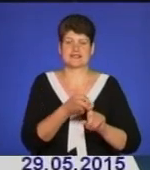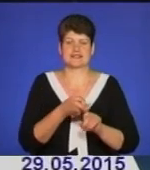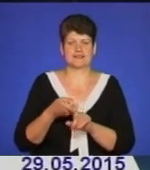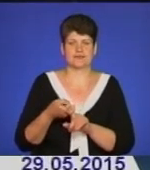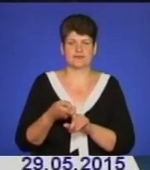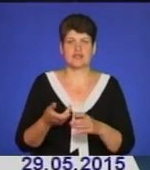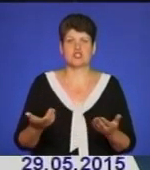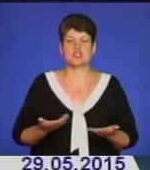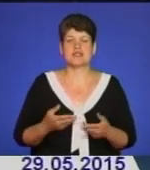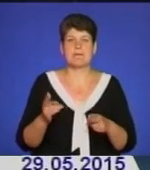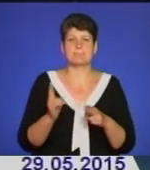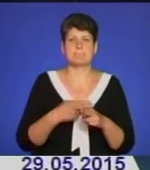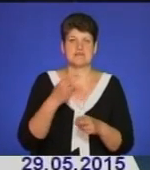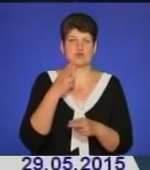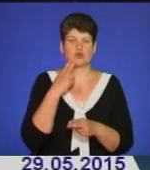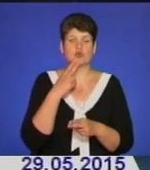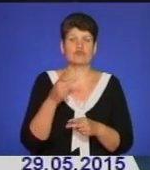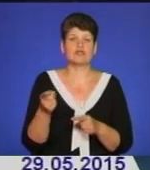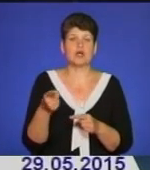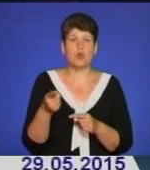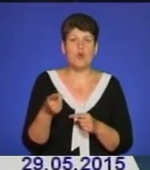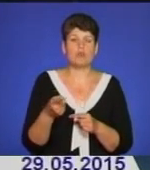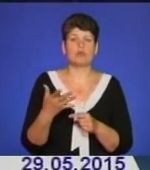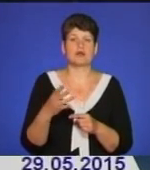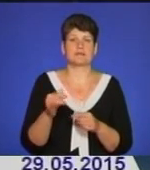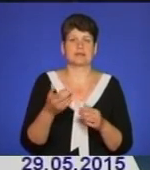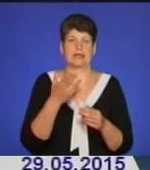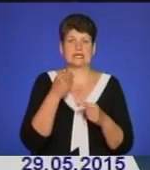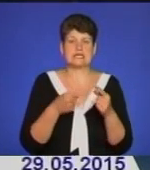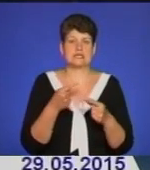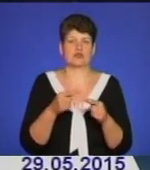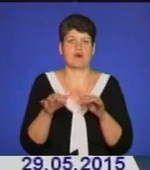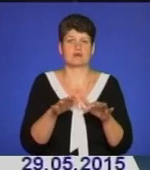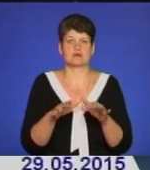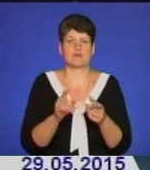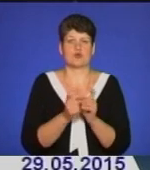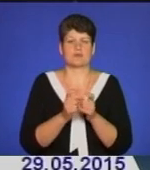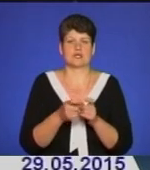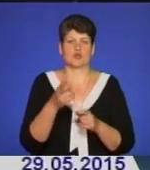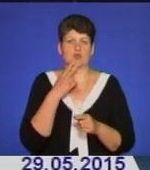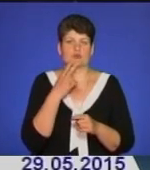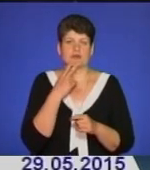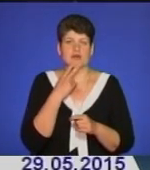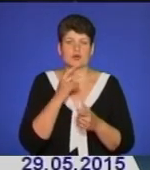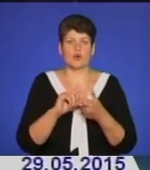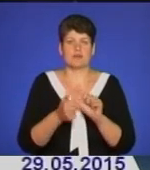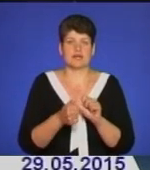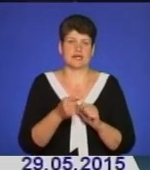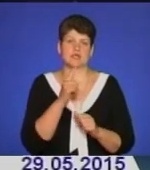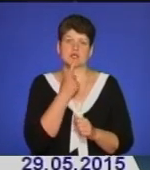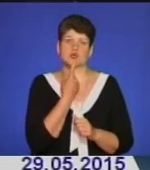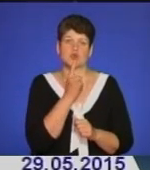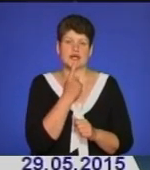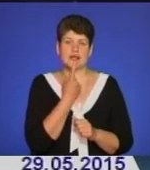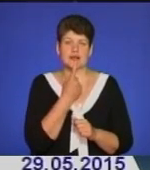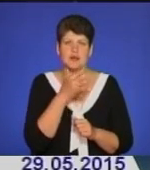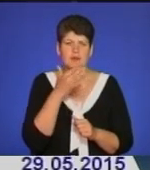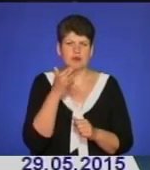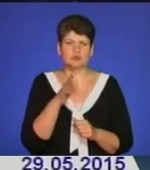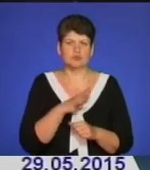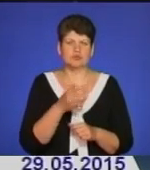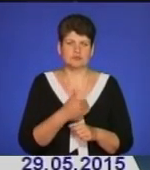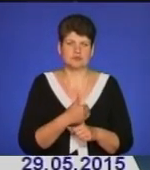Життя без тютюну. У Тернополі під час традиційної акції до Дня боротьби з тютюнопалінням обмінювали цигарки на цукерки. Чи багато було бажаючих